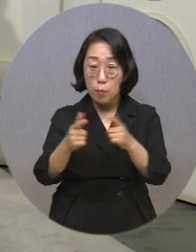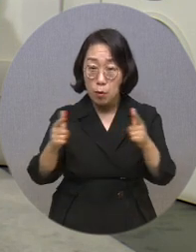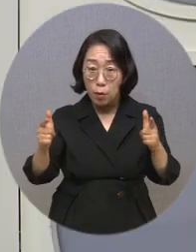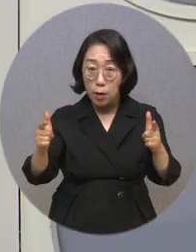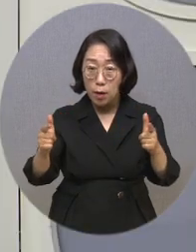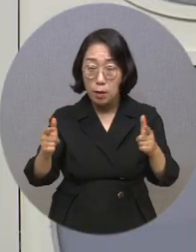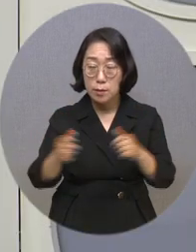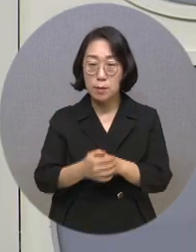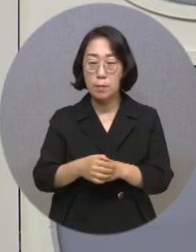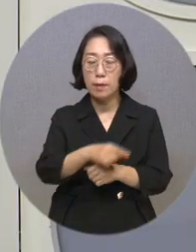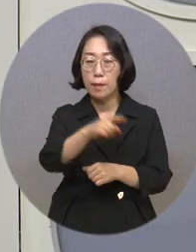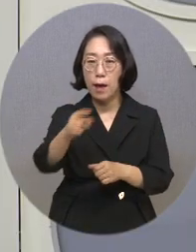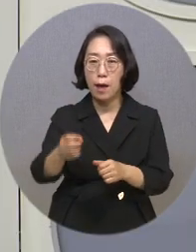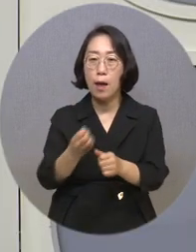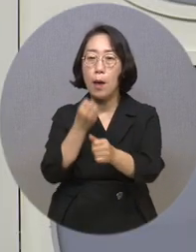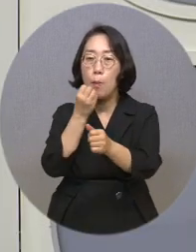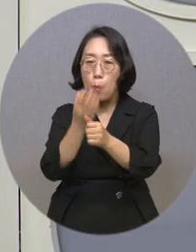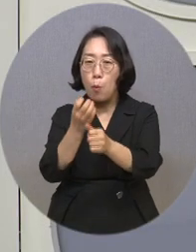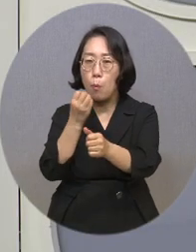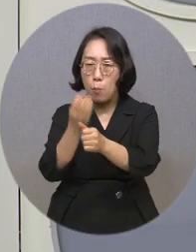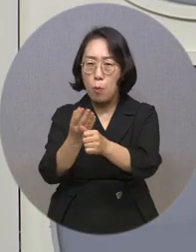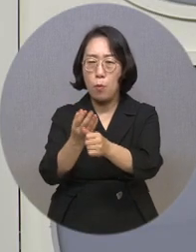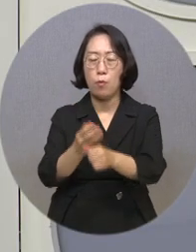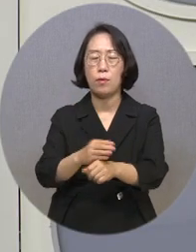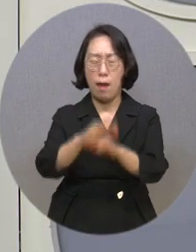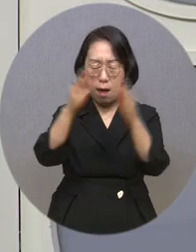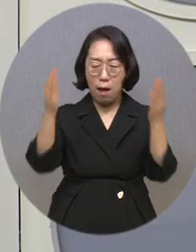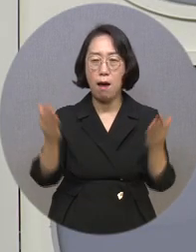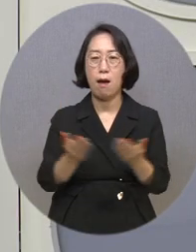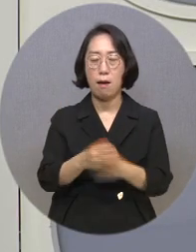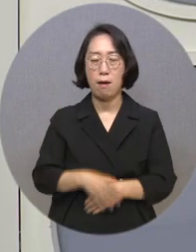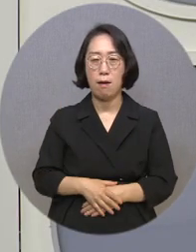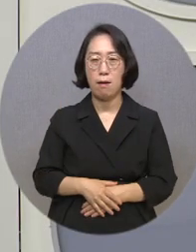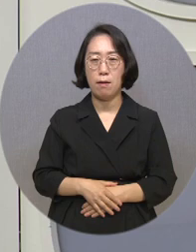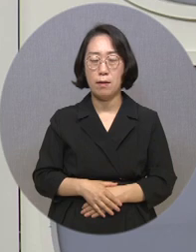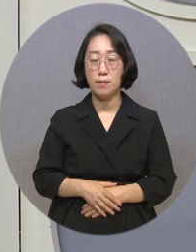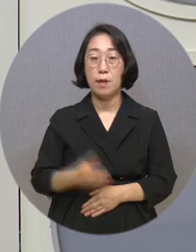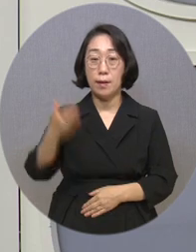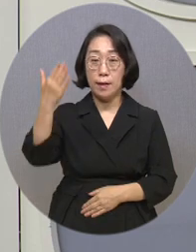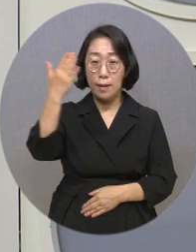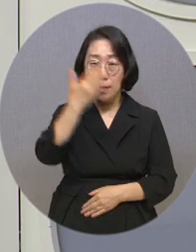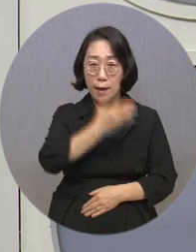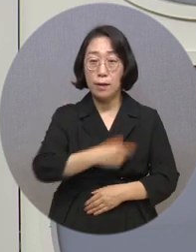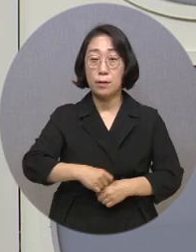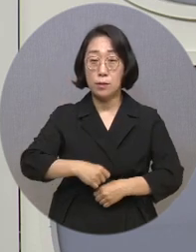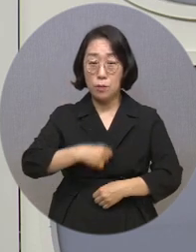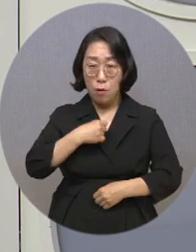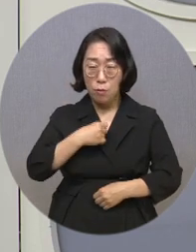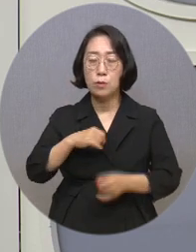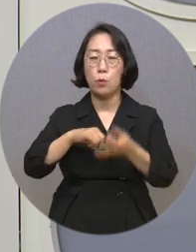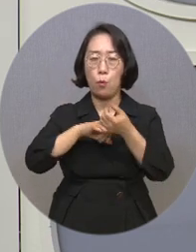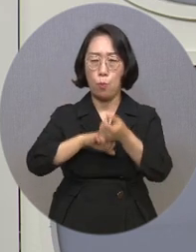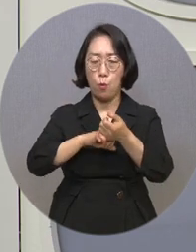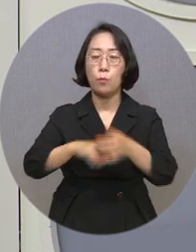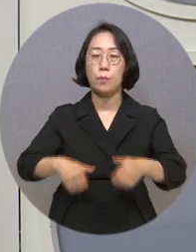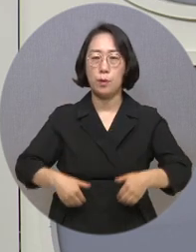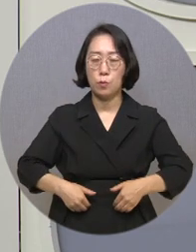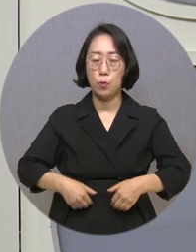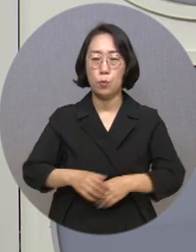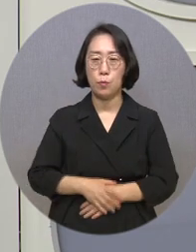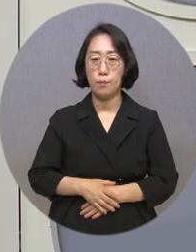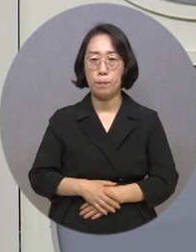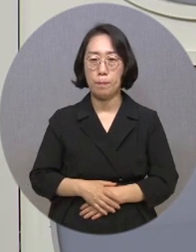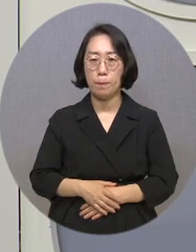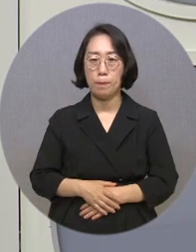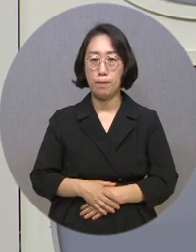통해서든가 나가게 돼요. 그렇죠. 네, 그래서 옛날 같지 않아서 지금은 투명하지 않은 운영을 할 수가 없어요. 그래서